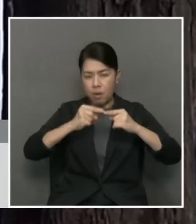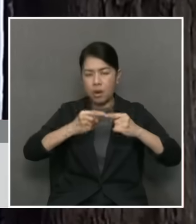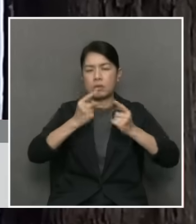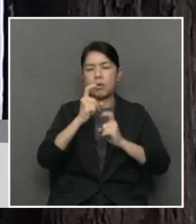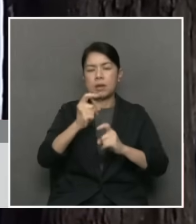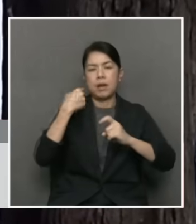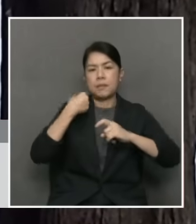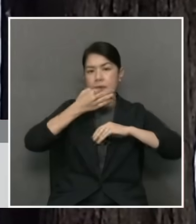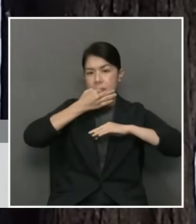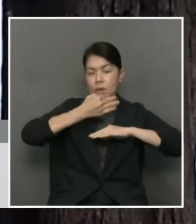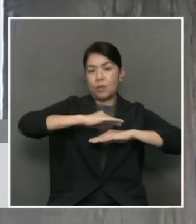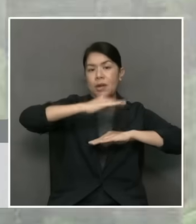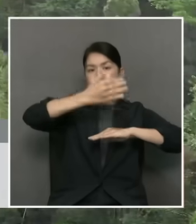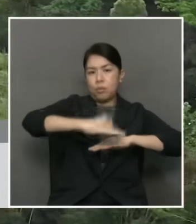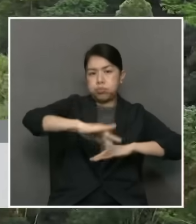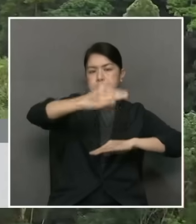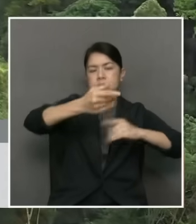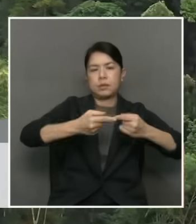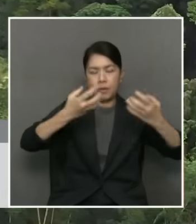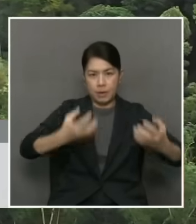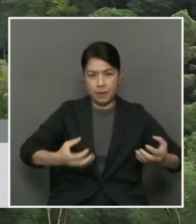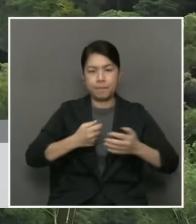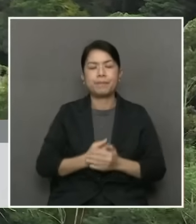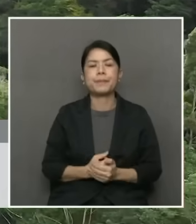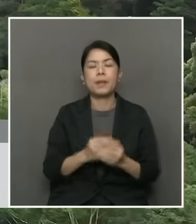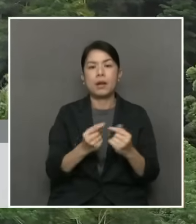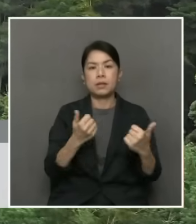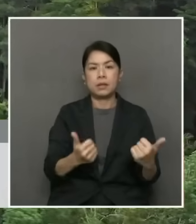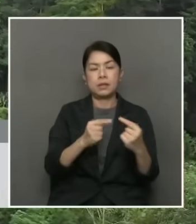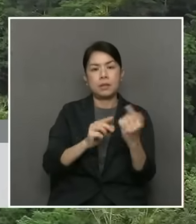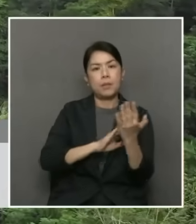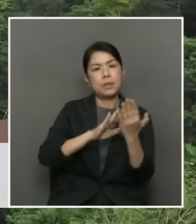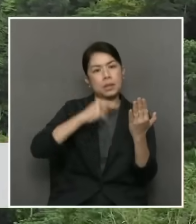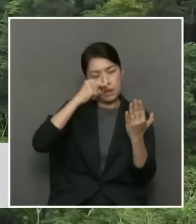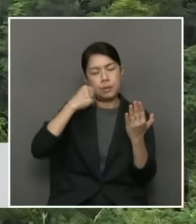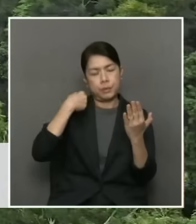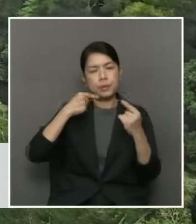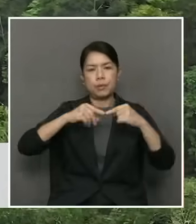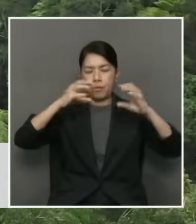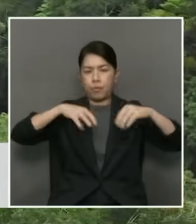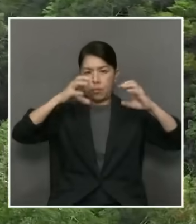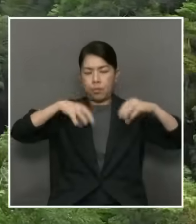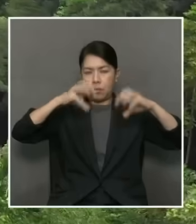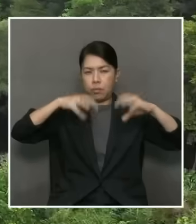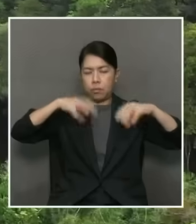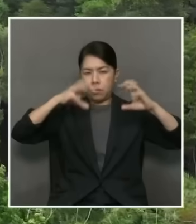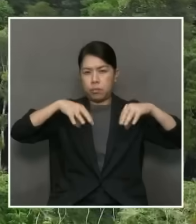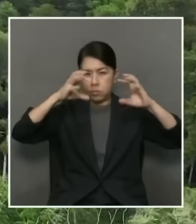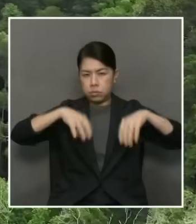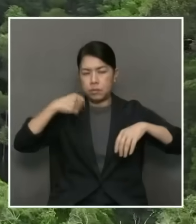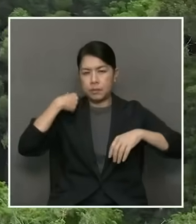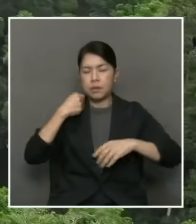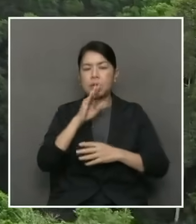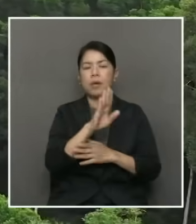มูลจากกรมอุตุนิยมวิิยารายงานว่าประเทศไทยยังคงมีฝนฟ้าคะนองเกิดขึ้นและมีฝนตกหนักบางแห่งใน